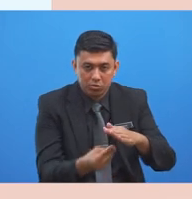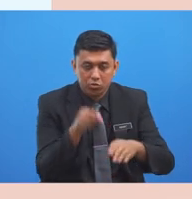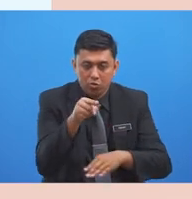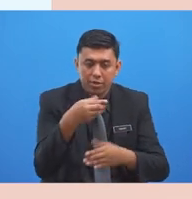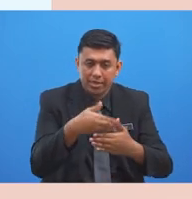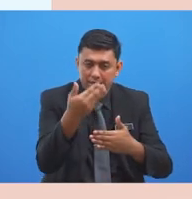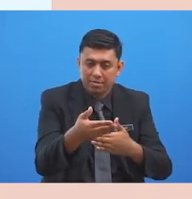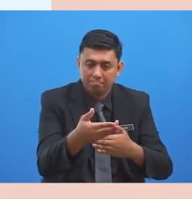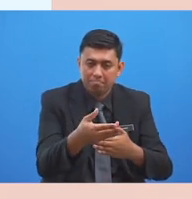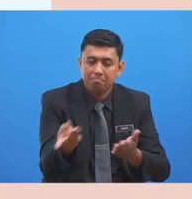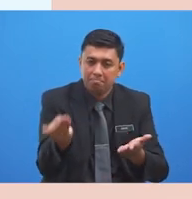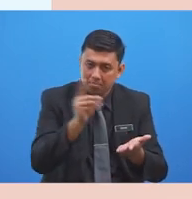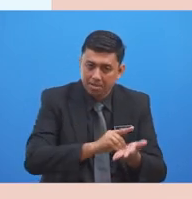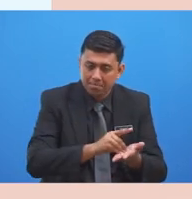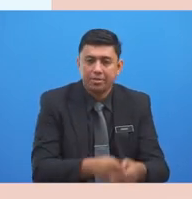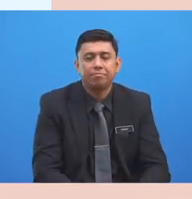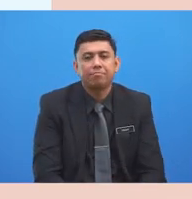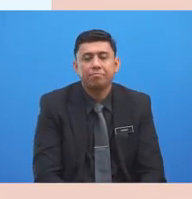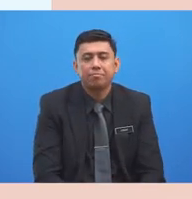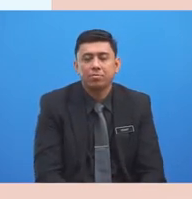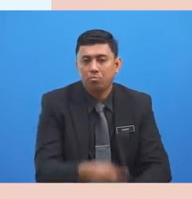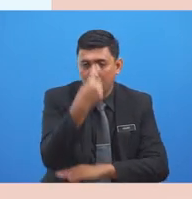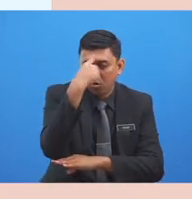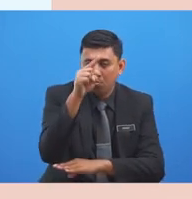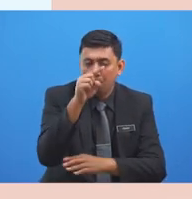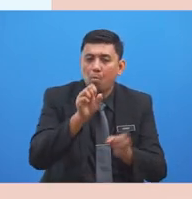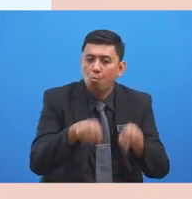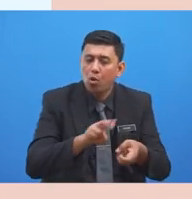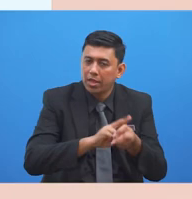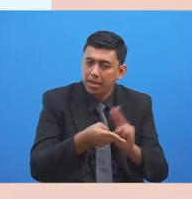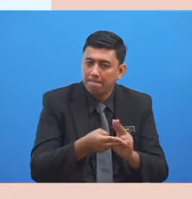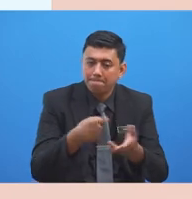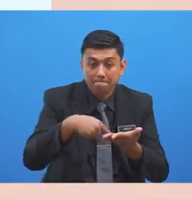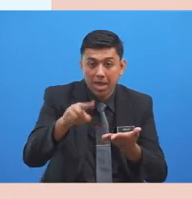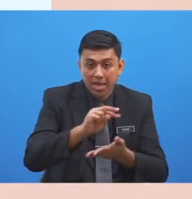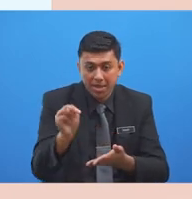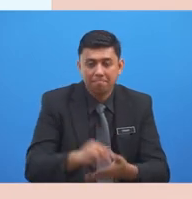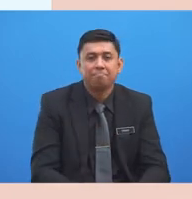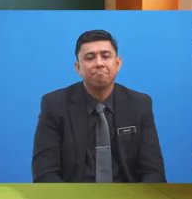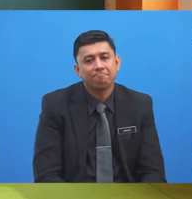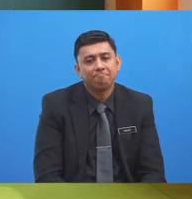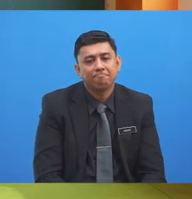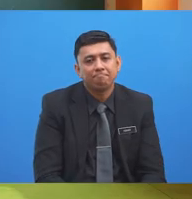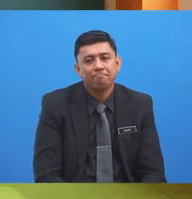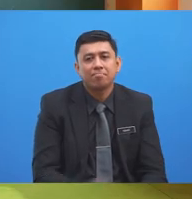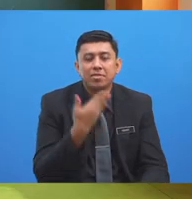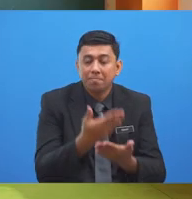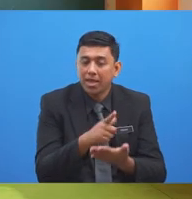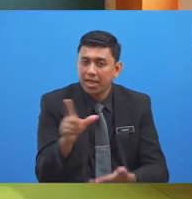input.next double kurungan. Dan yang terakhir untuk pemboleh ubah bayaran.